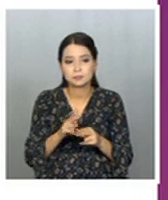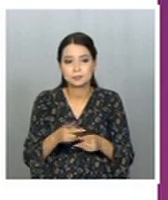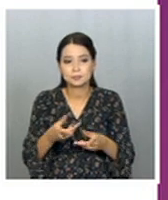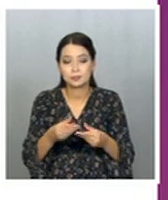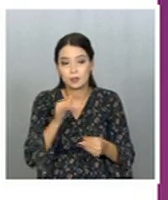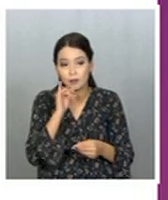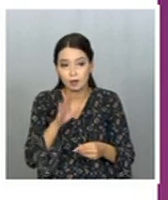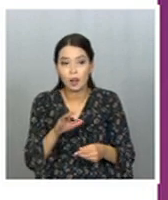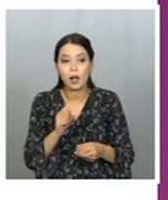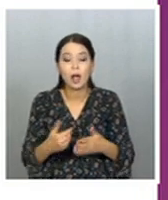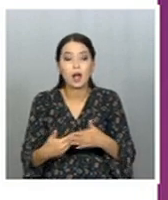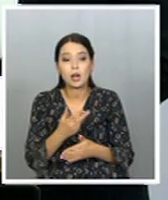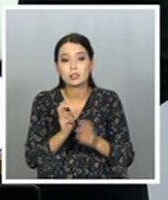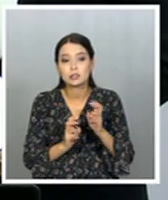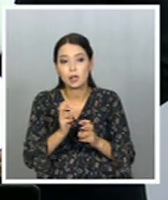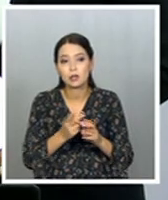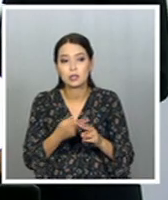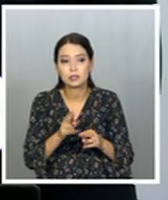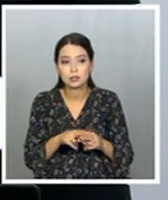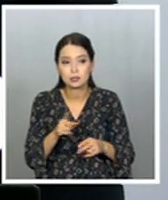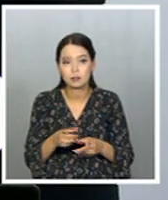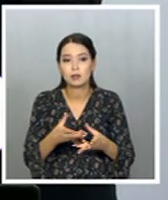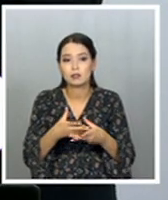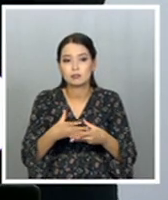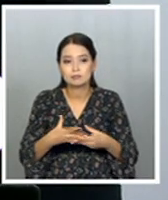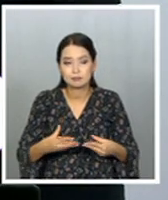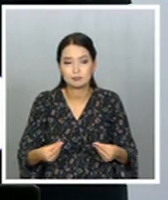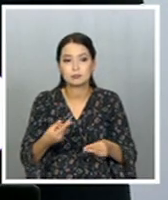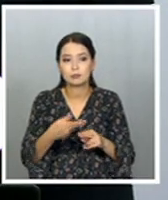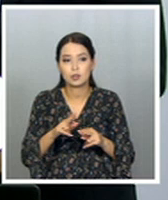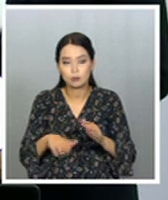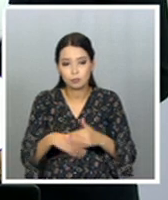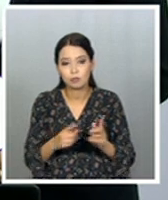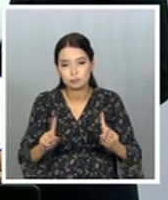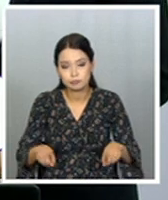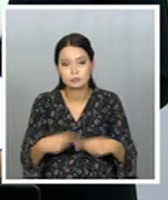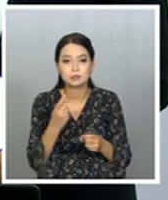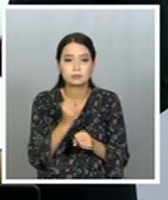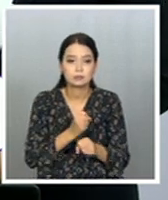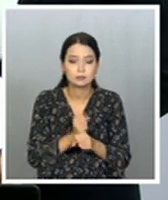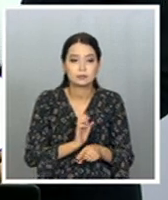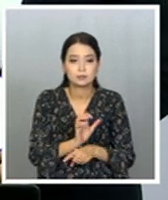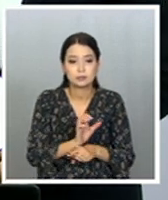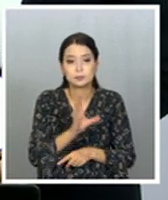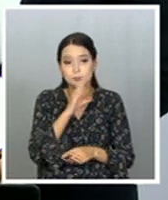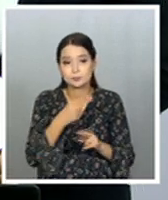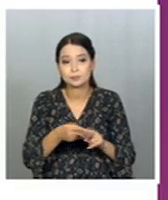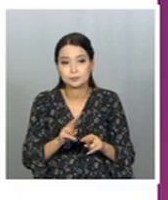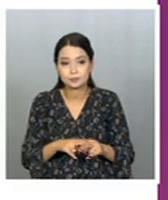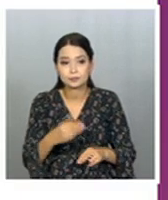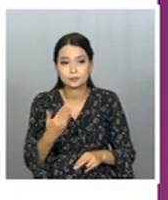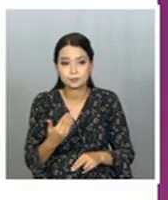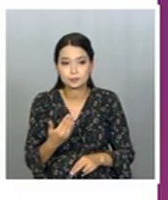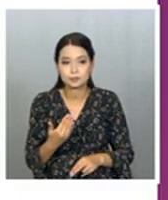зауытында бұл жерде шойын, болат және дайын өнім прокат алынады. Ал толық